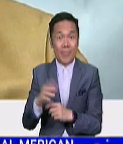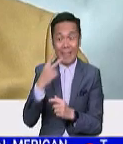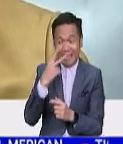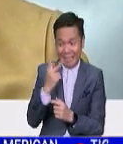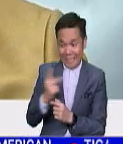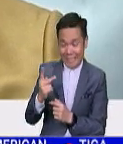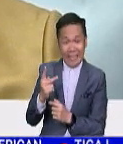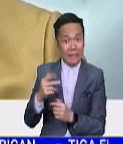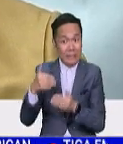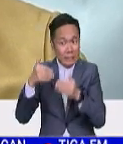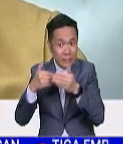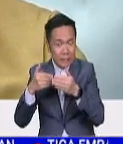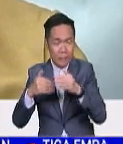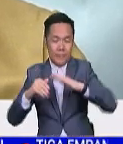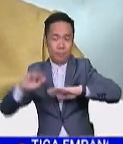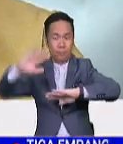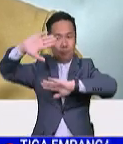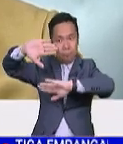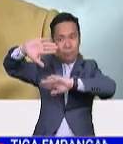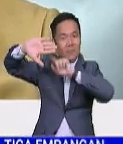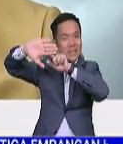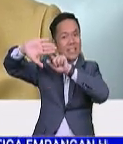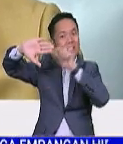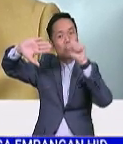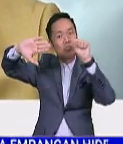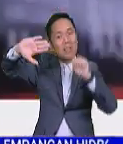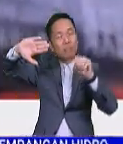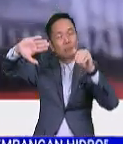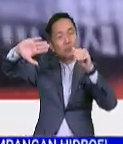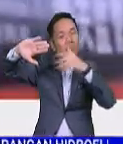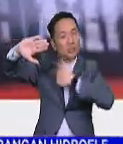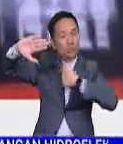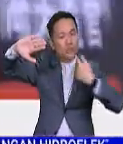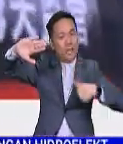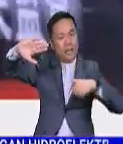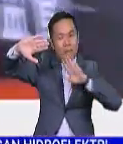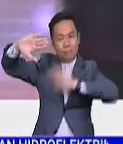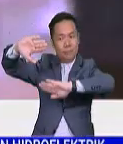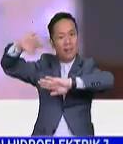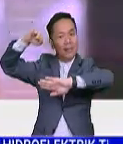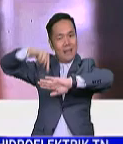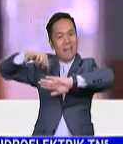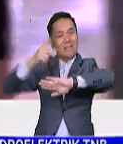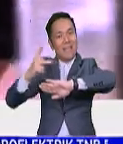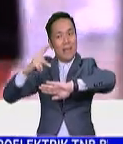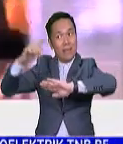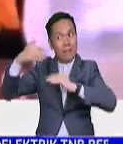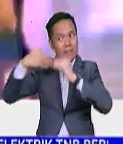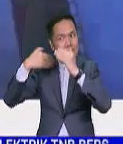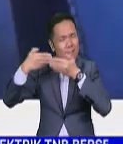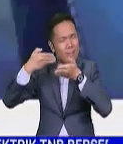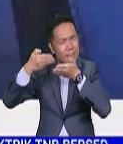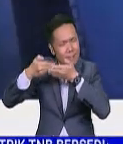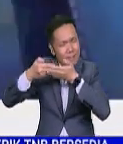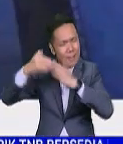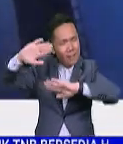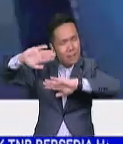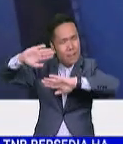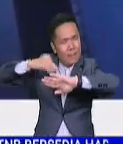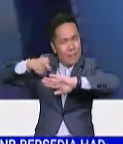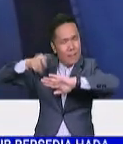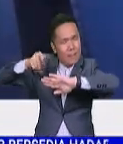kutil dengan selesai the ini adalah tetap sekali Project itu ini dan kita gunakan Kota Kinabalu nih sebagai